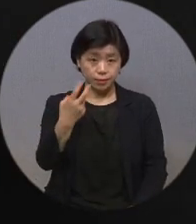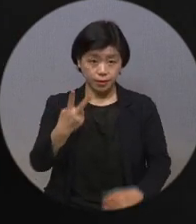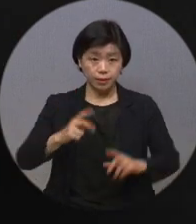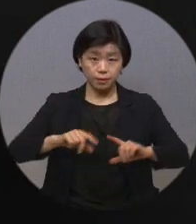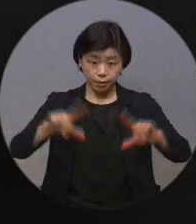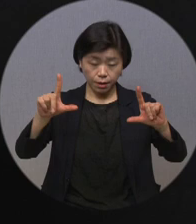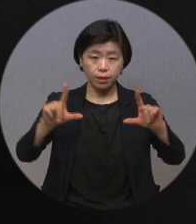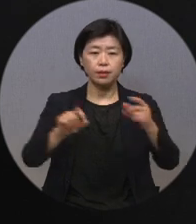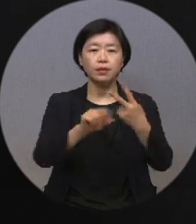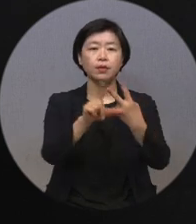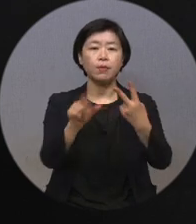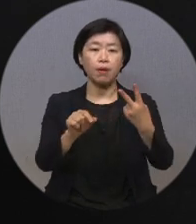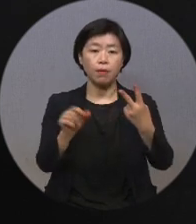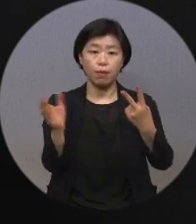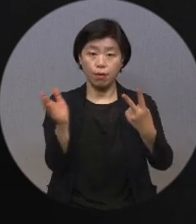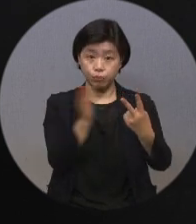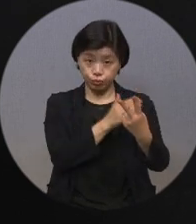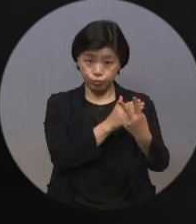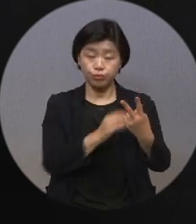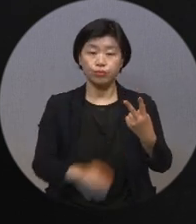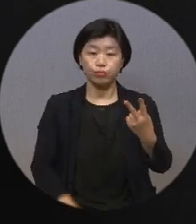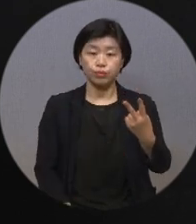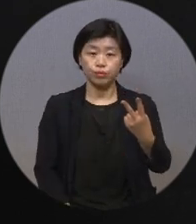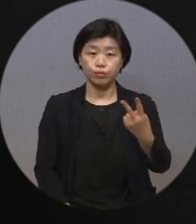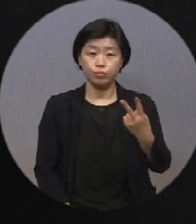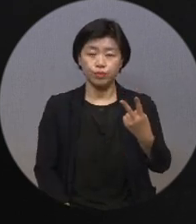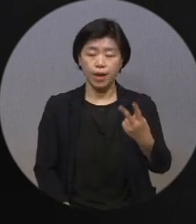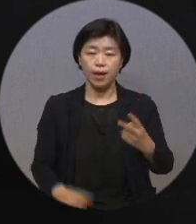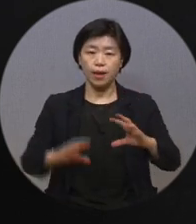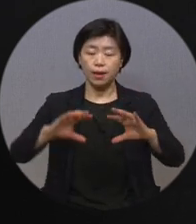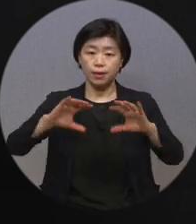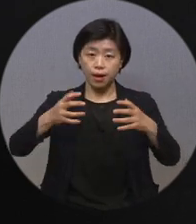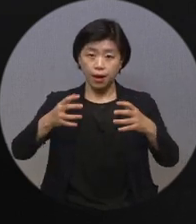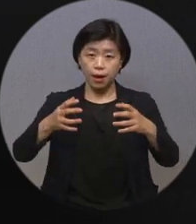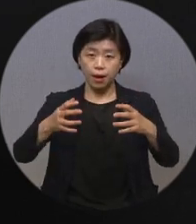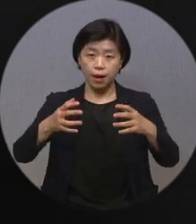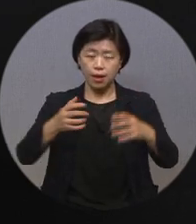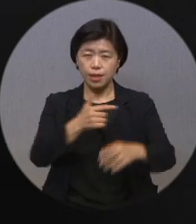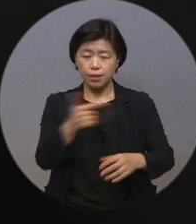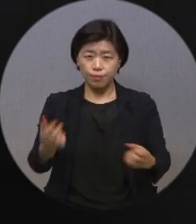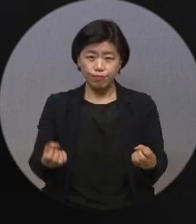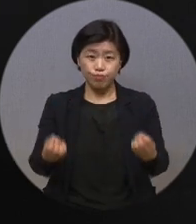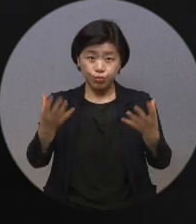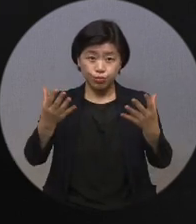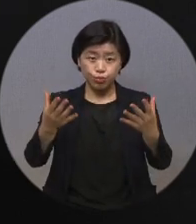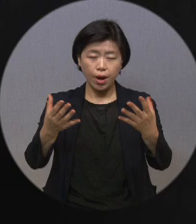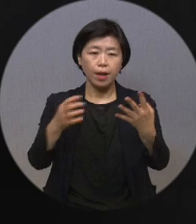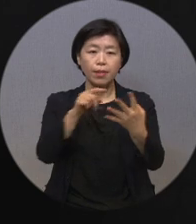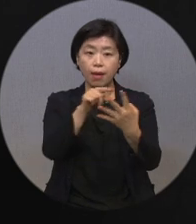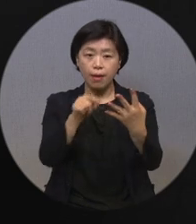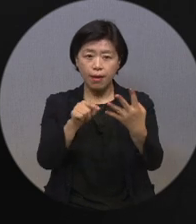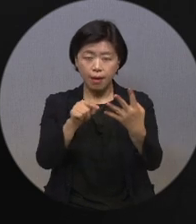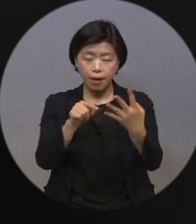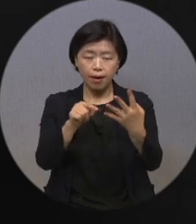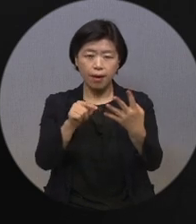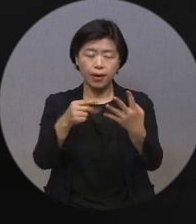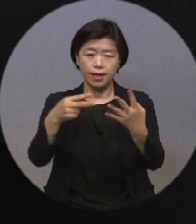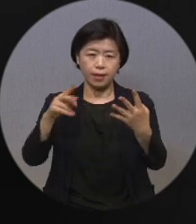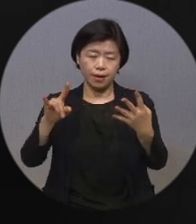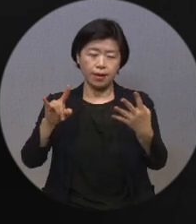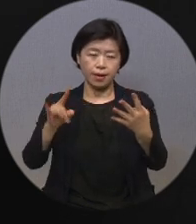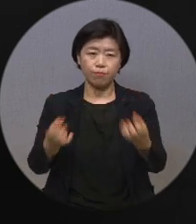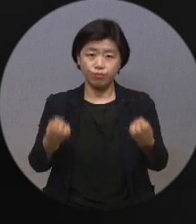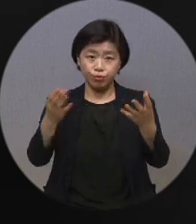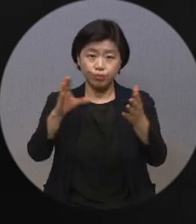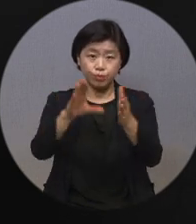1972년 2월부터 4대 국경일을 기점으로 해가지고 처음에는 제가 버스 운전을